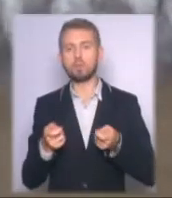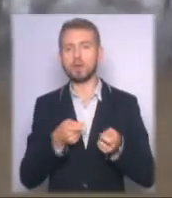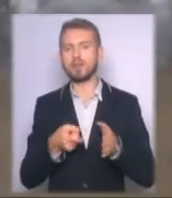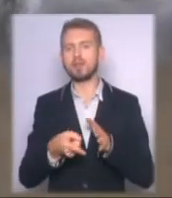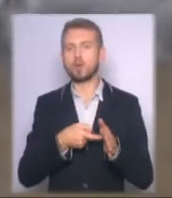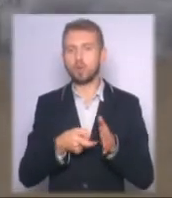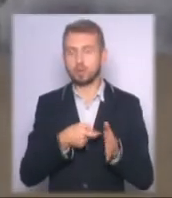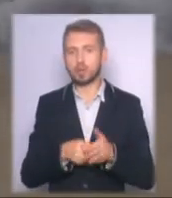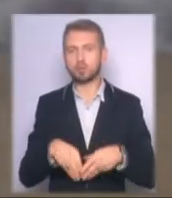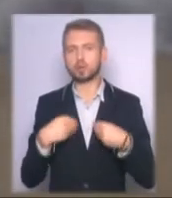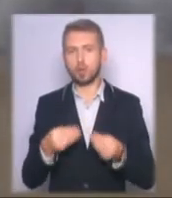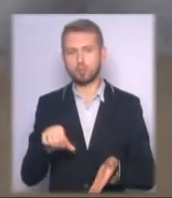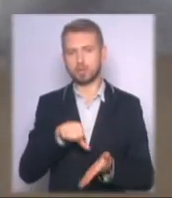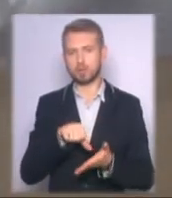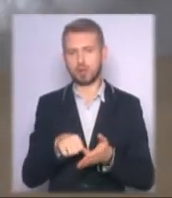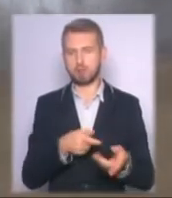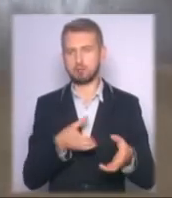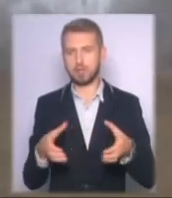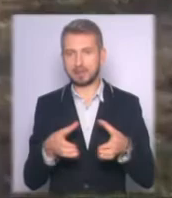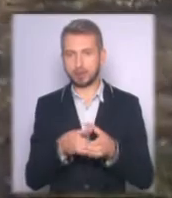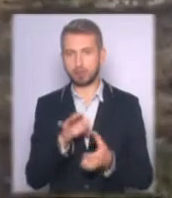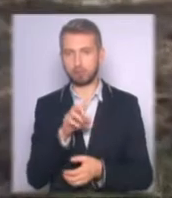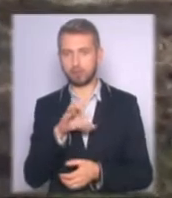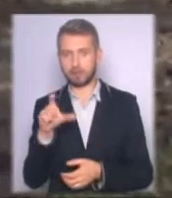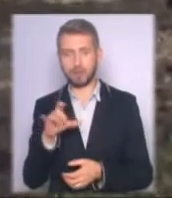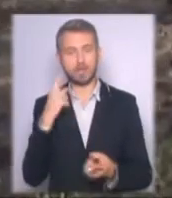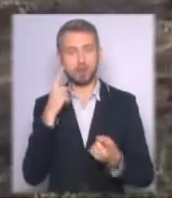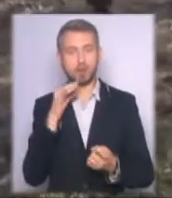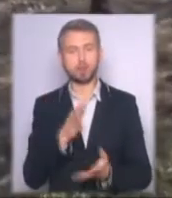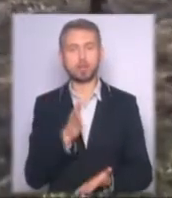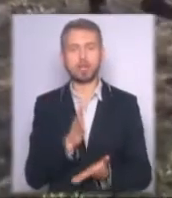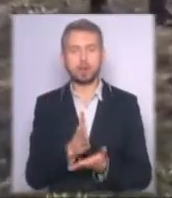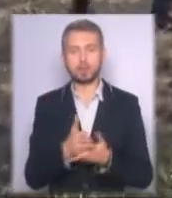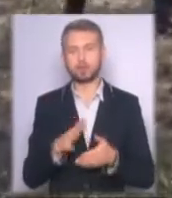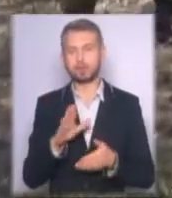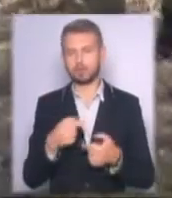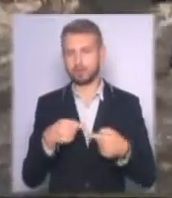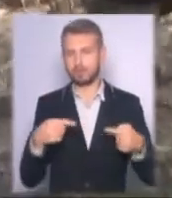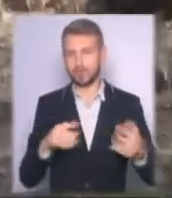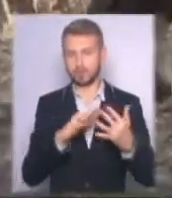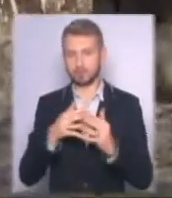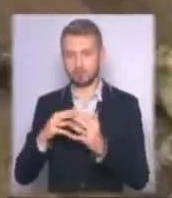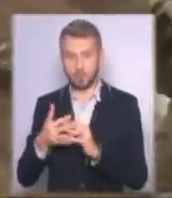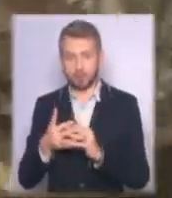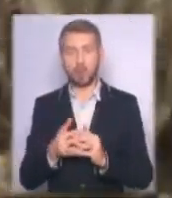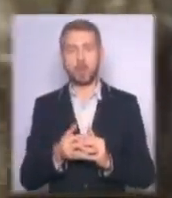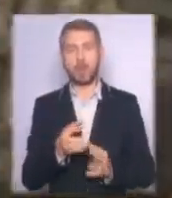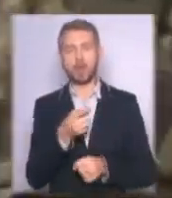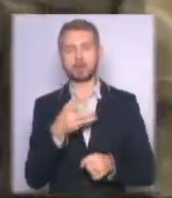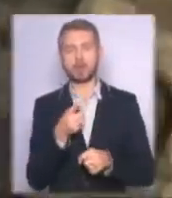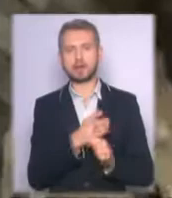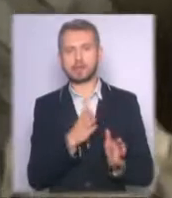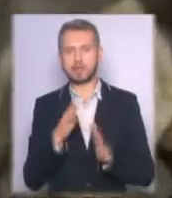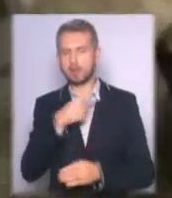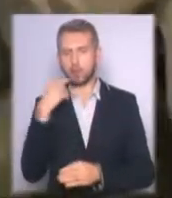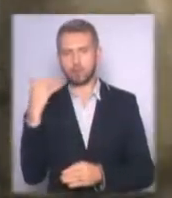представникам місії ОБСЄ інформацію про наявність у районі населених пунктів Петрівський і Красний Луч артилерійських систем російських